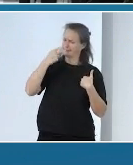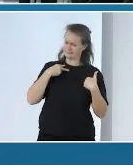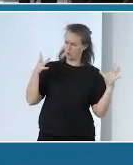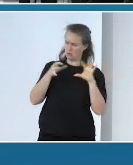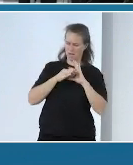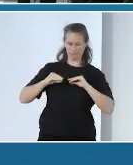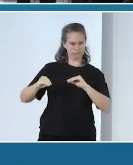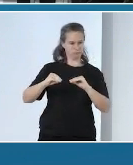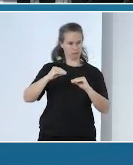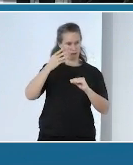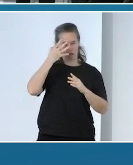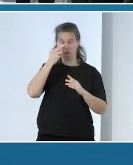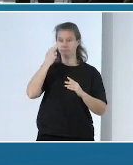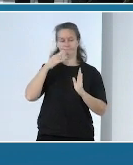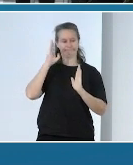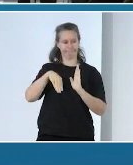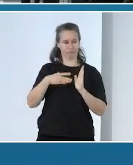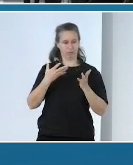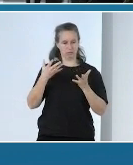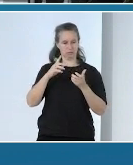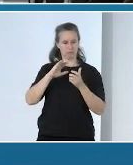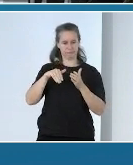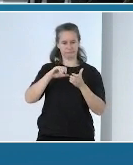l'espace est déformée. Voilà.